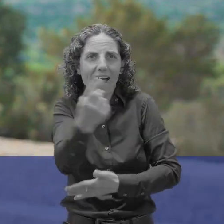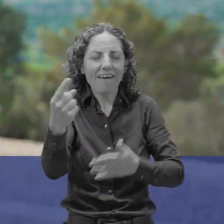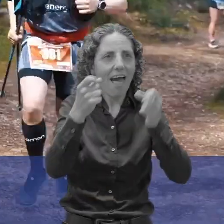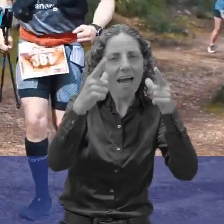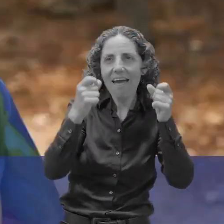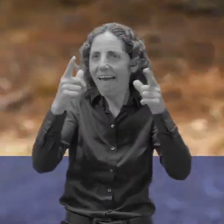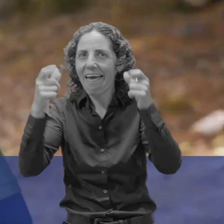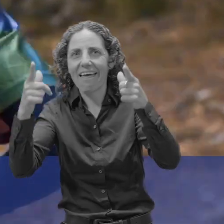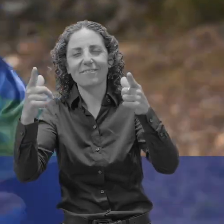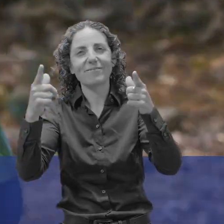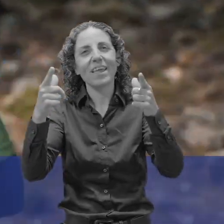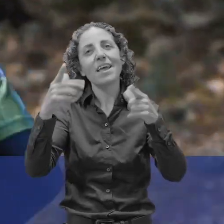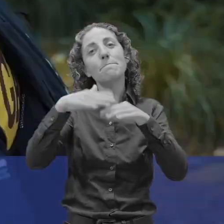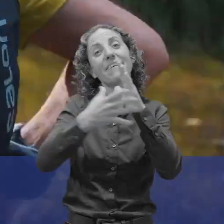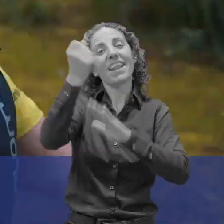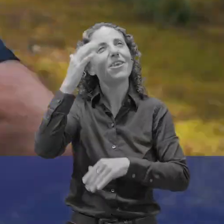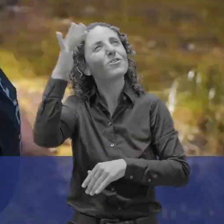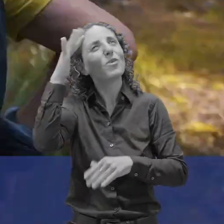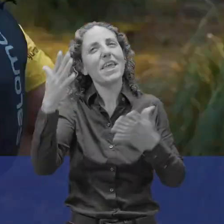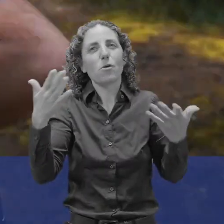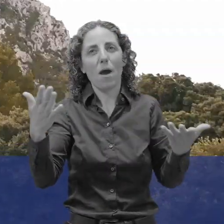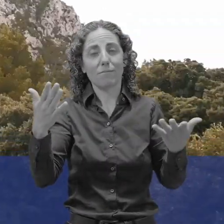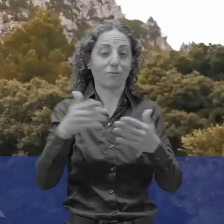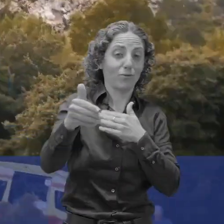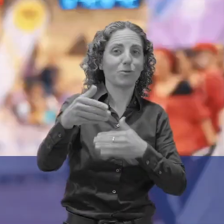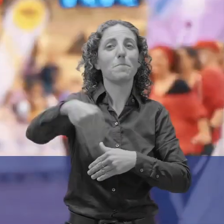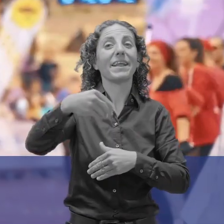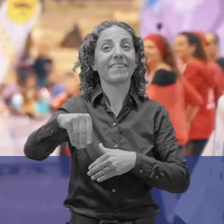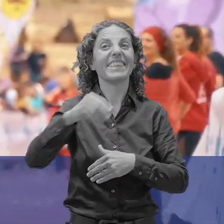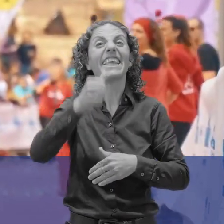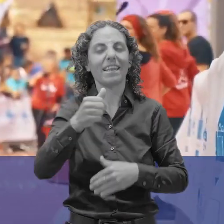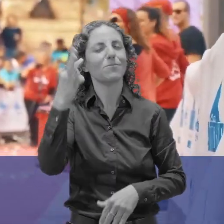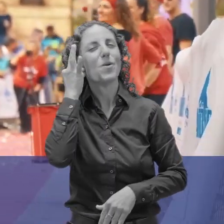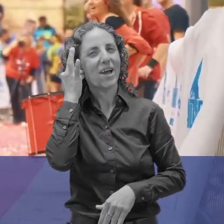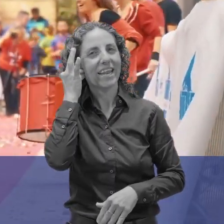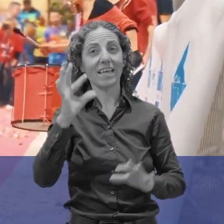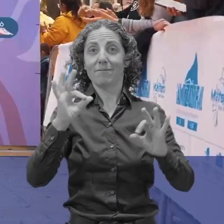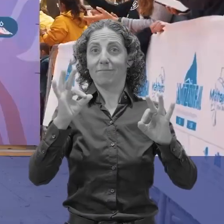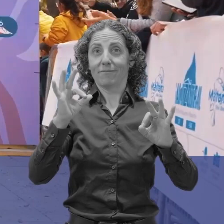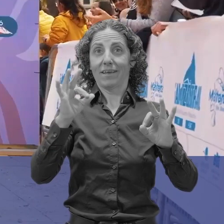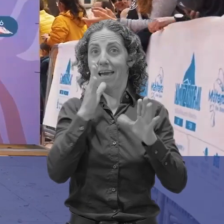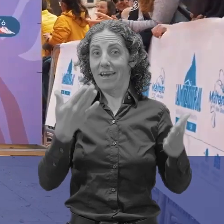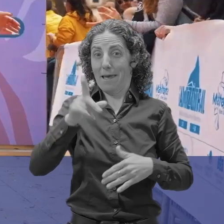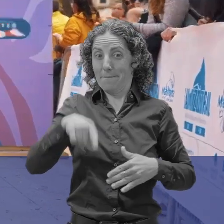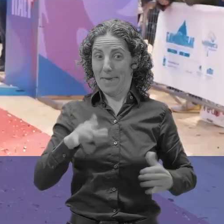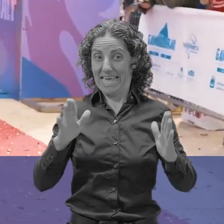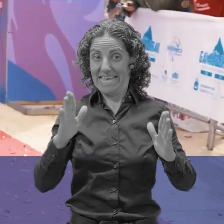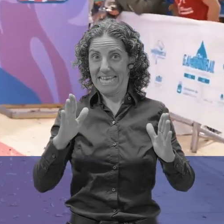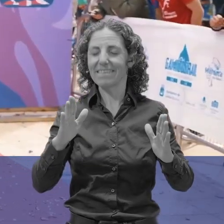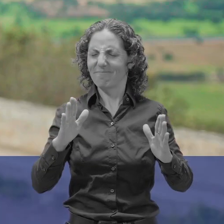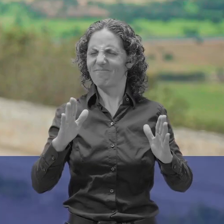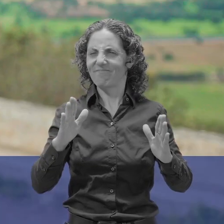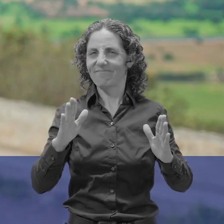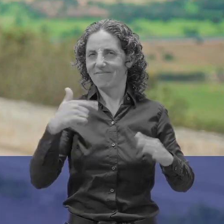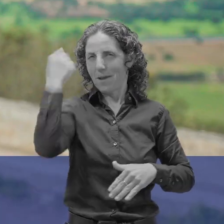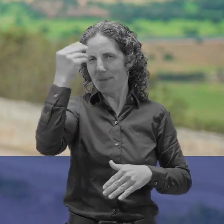un. Bueno, el somni per la federació seria que la presidís una dona i més ara en aquest mes que estem, pues, crec